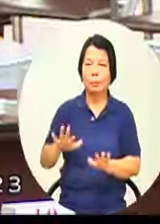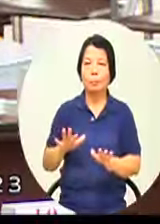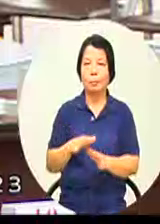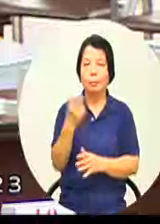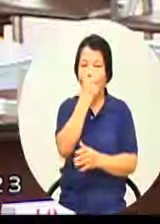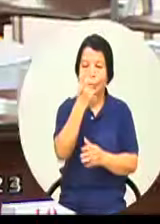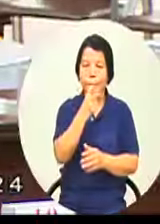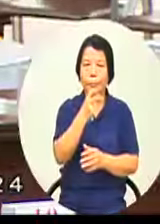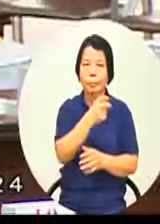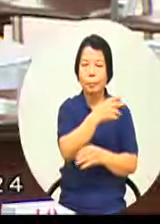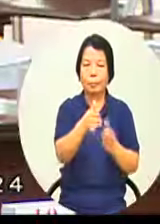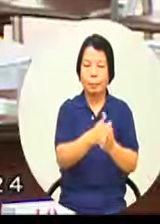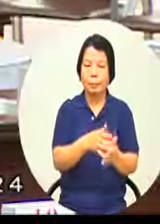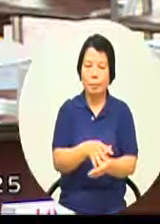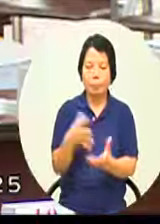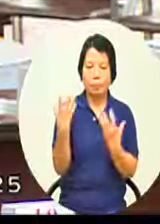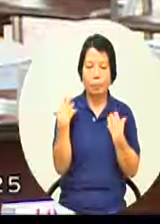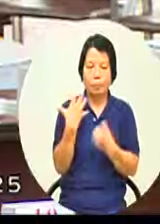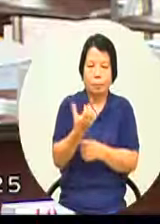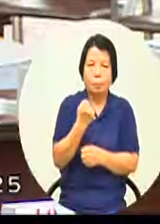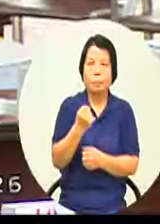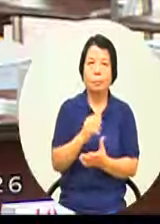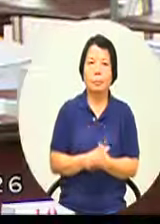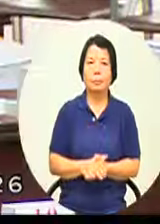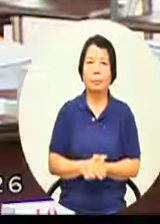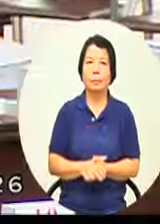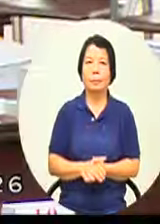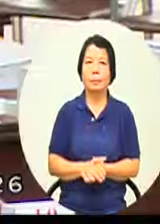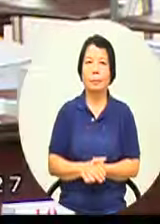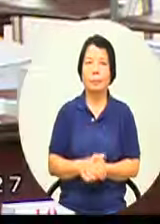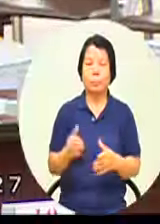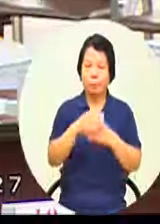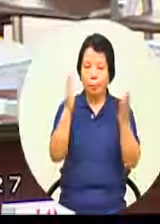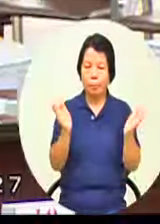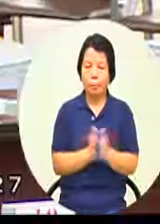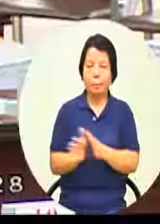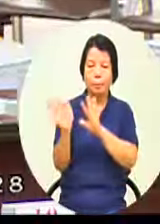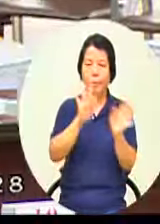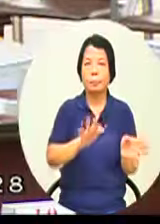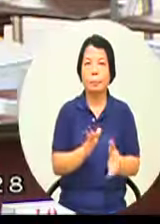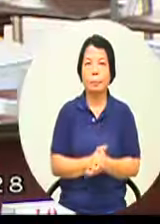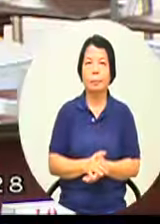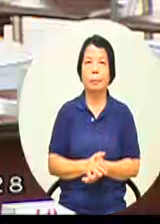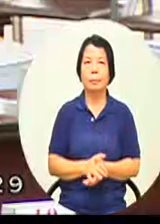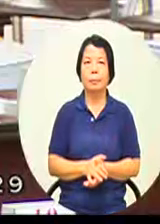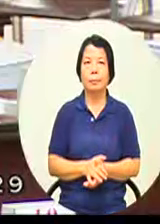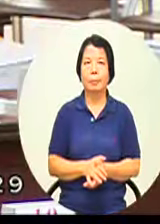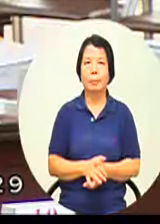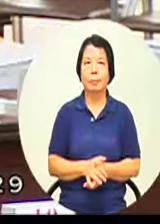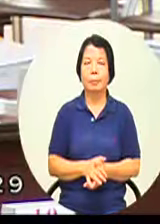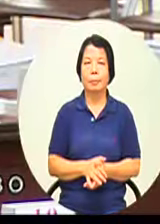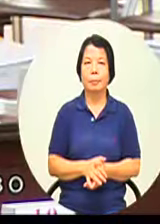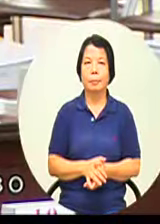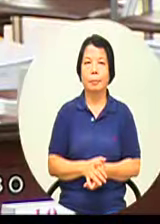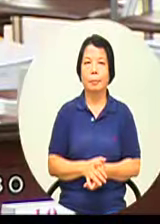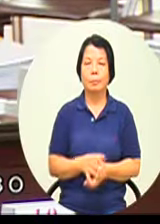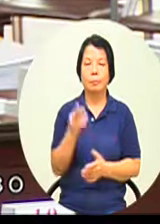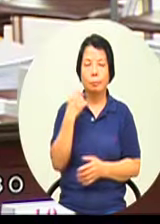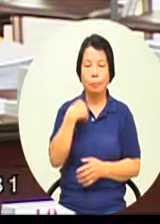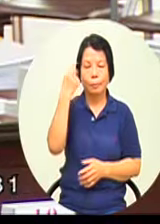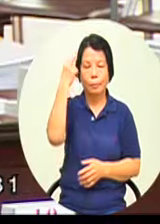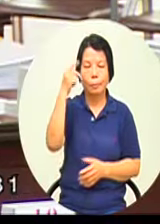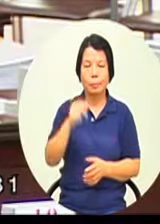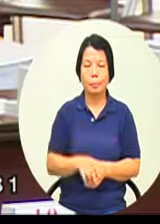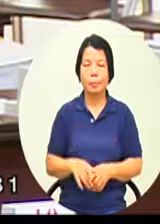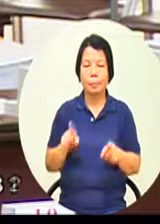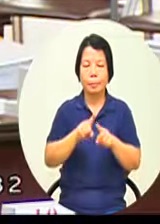各方面呢，会当去做处理嘛。所以呢，我是感觉讲，在整个状况来讲个政治啊，对不对吼？我感觉讲平